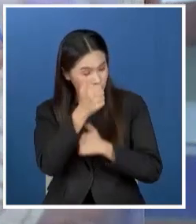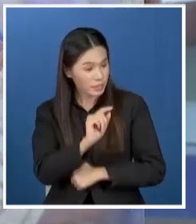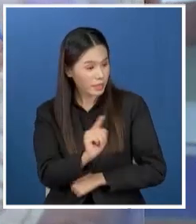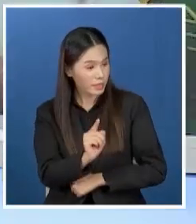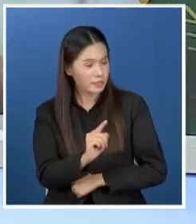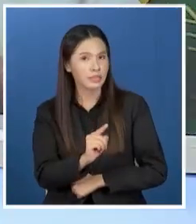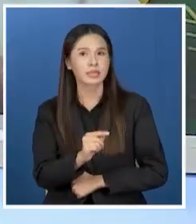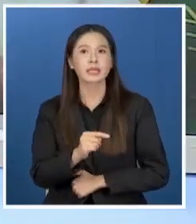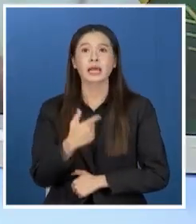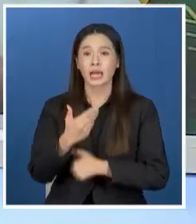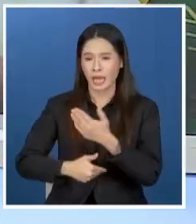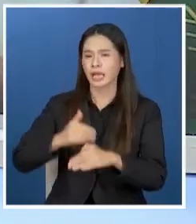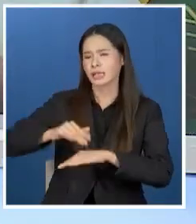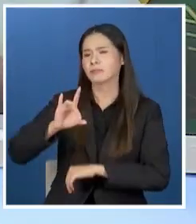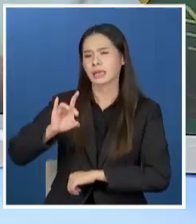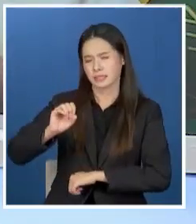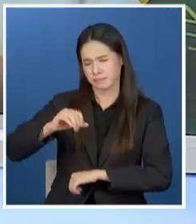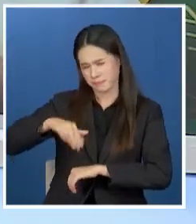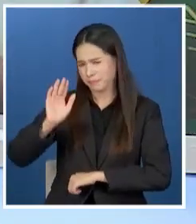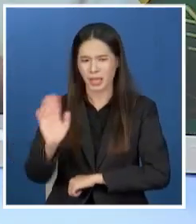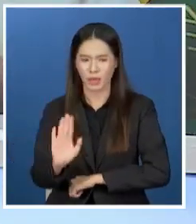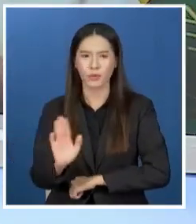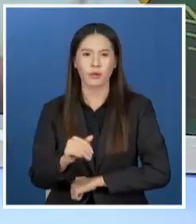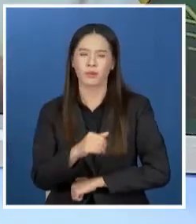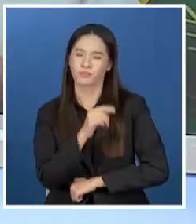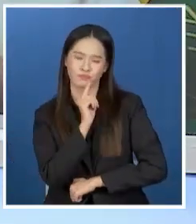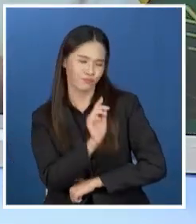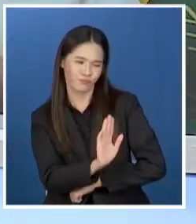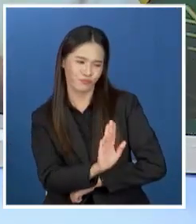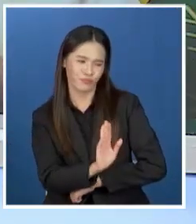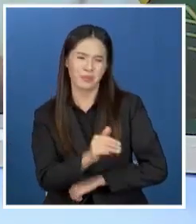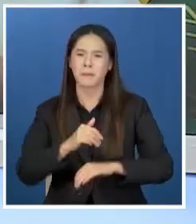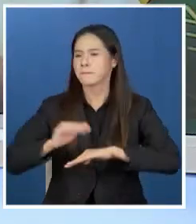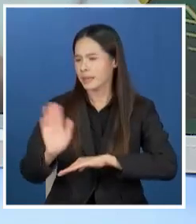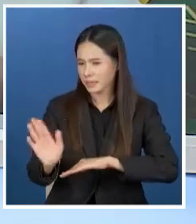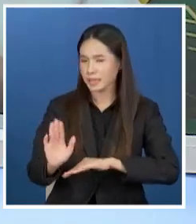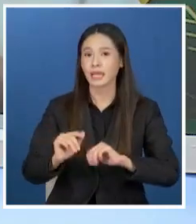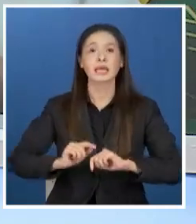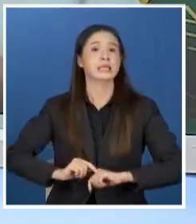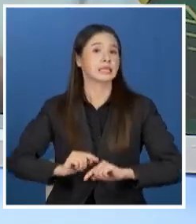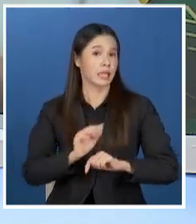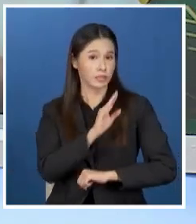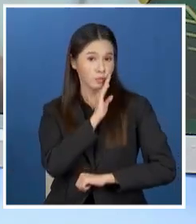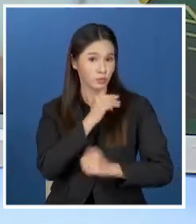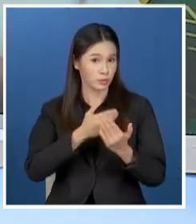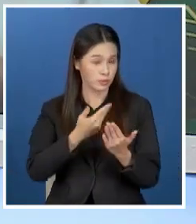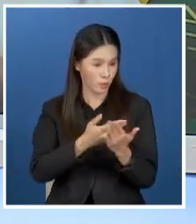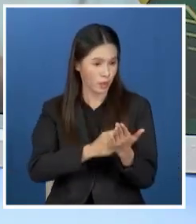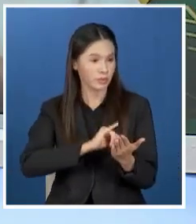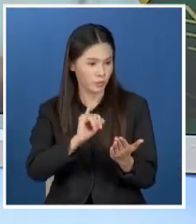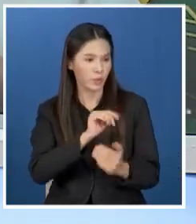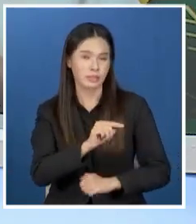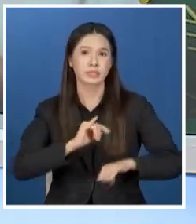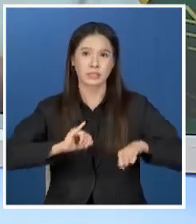เลขไหน อย่าขายเกิน80บาทนะคะ แหมไม่ต้องมาขู่กันเลยฮะไม่เกิน และถ้าถูกจริงๆเนี่ย